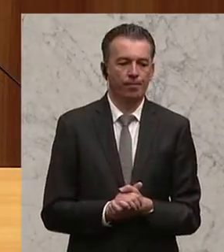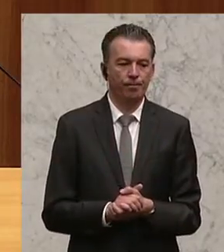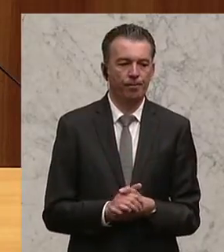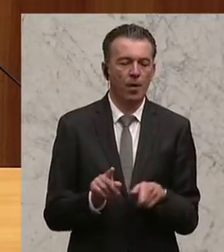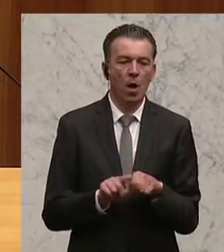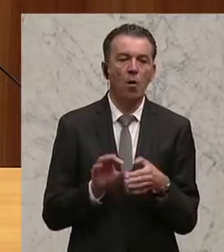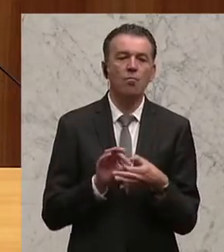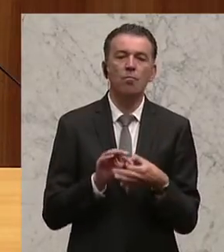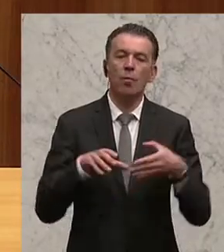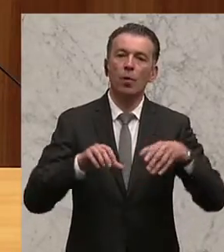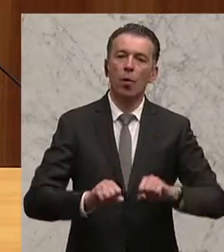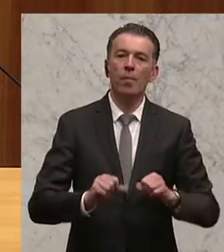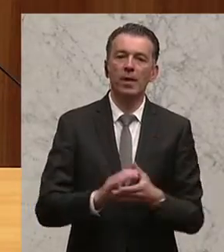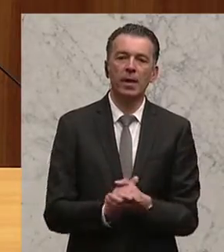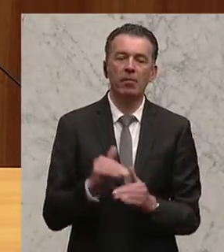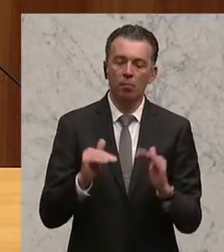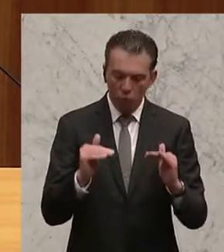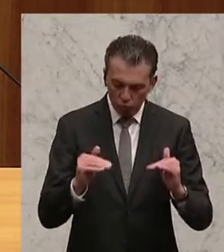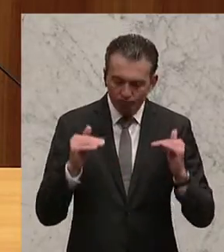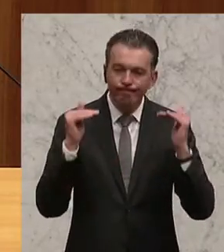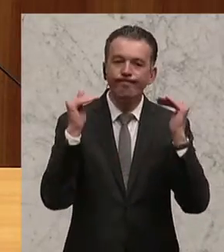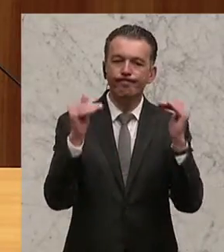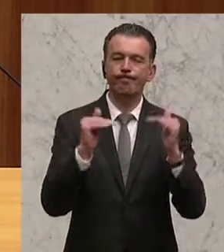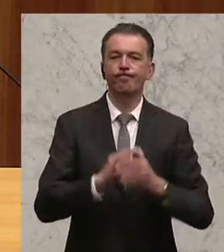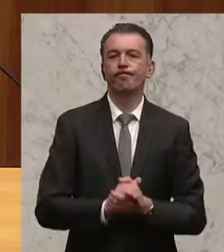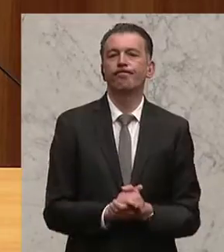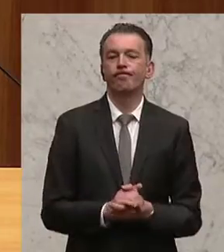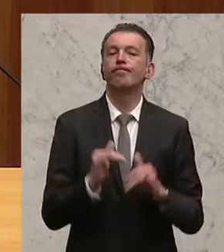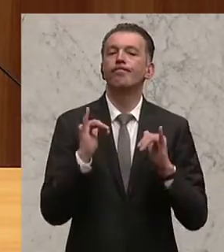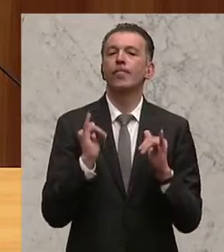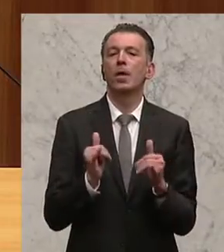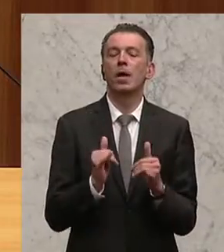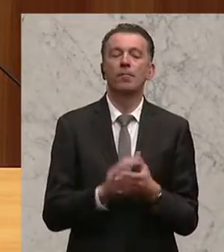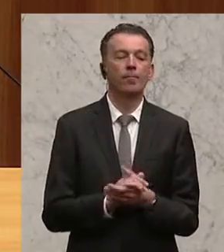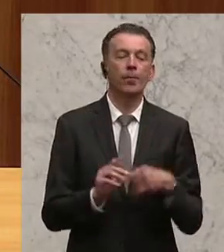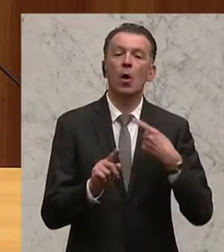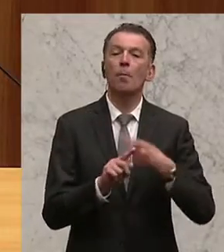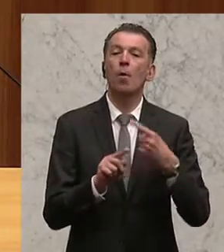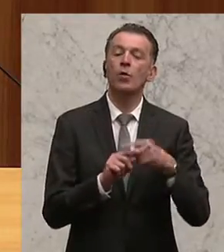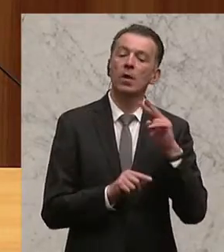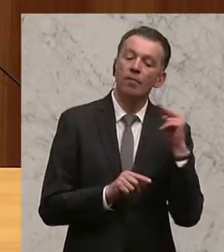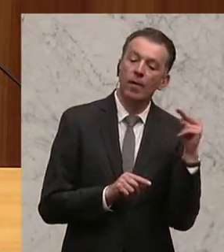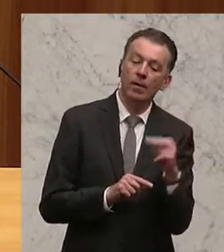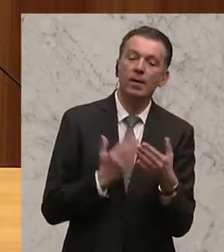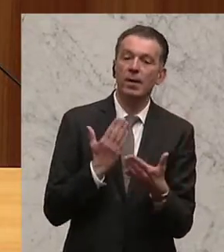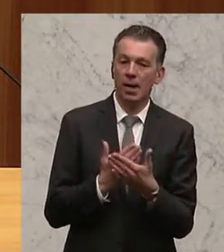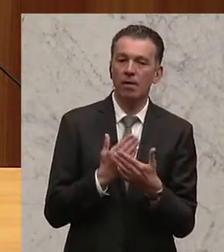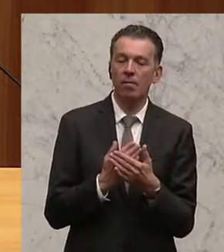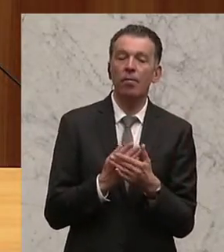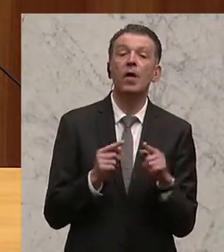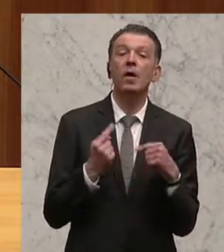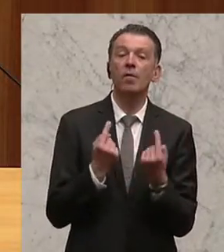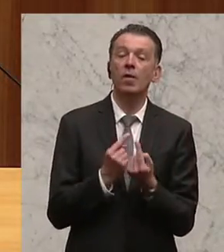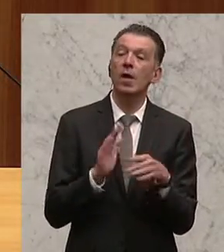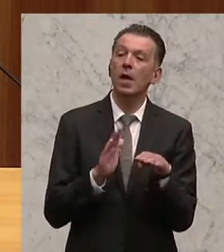auch in Bezug auf seine Kompetenzen aufgewertet werden soll. Ja, das sind die positiven Aspekte und deswegen werden wir